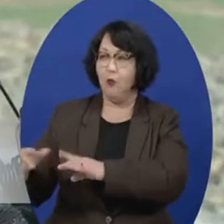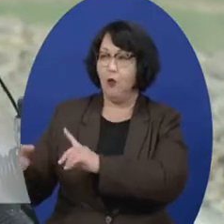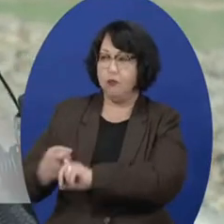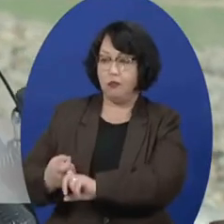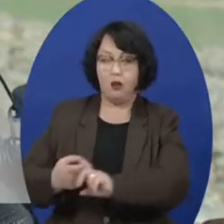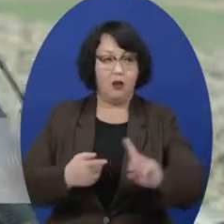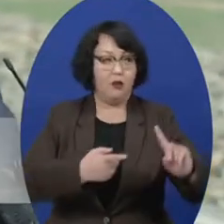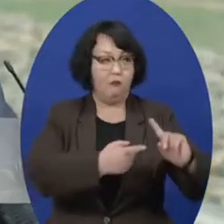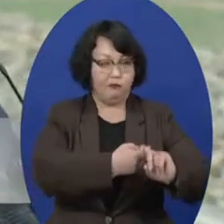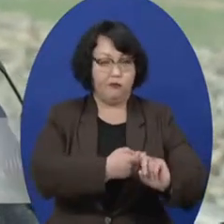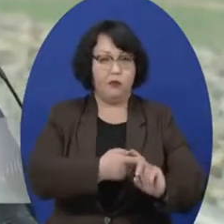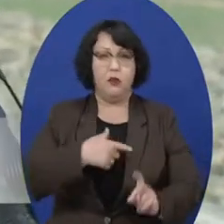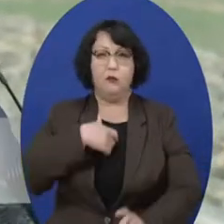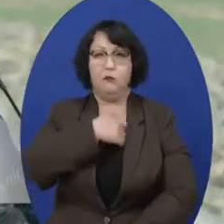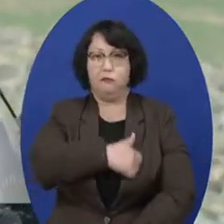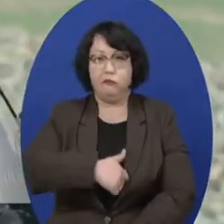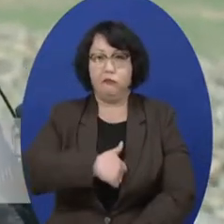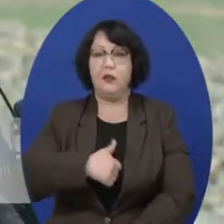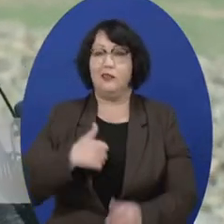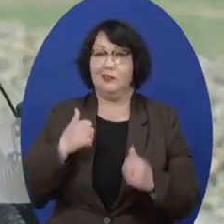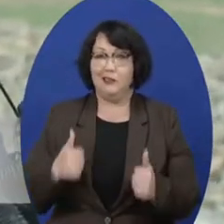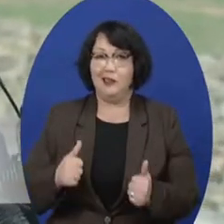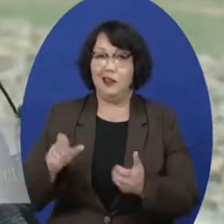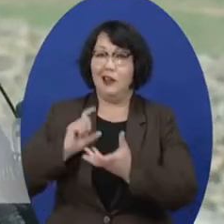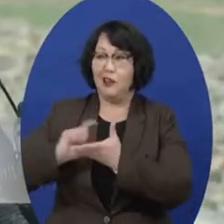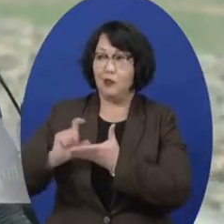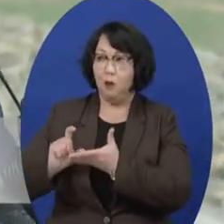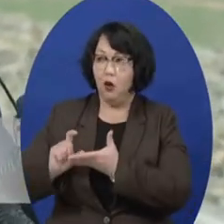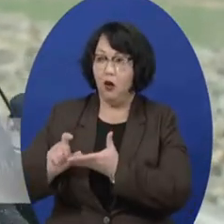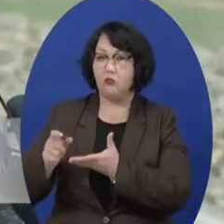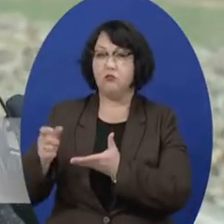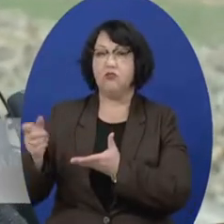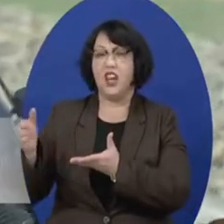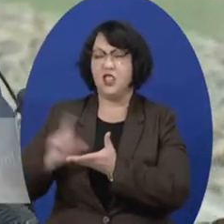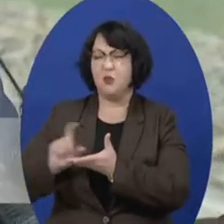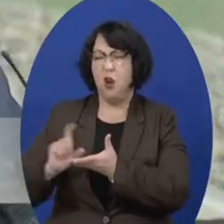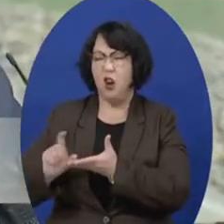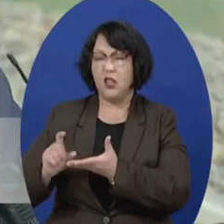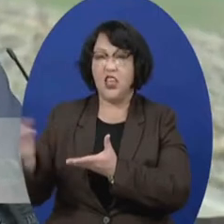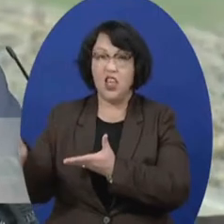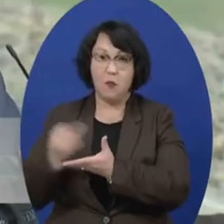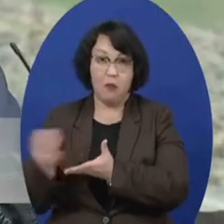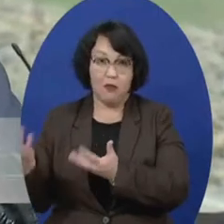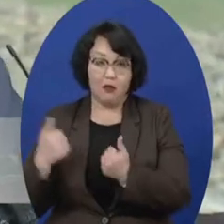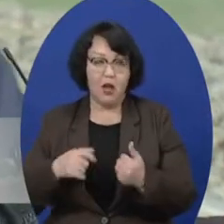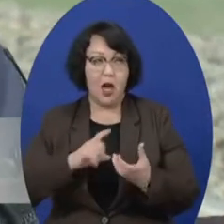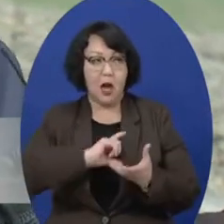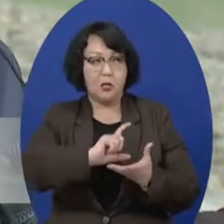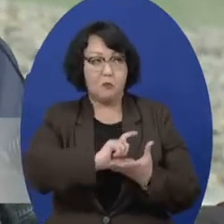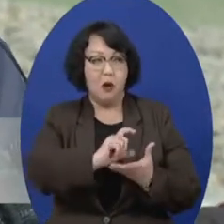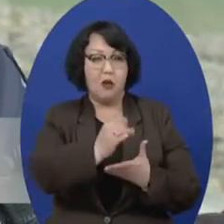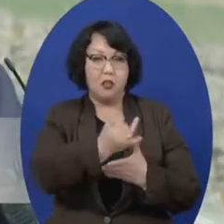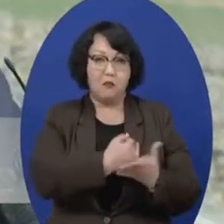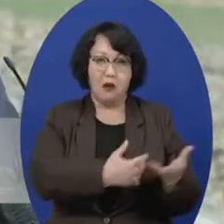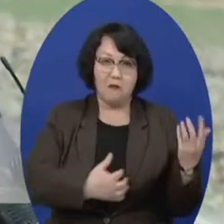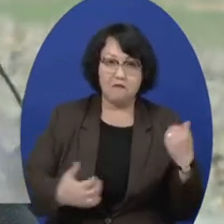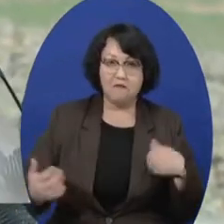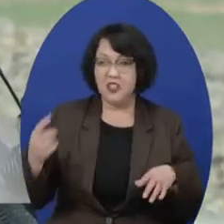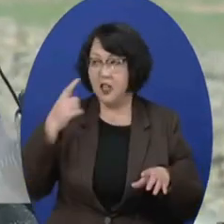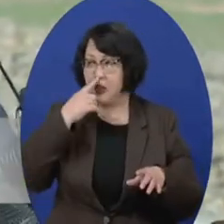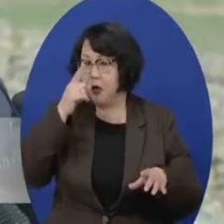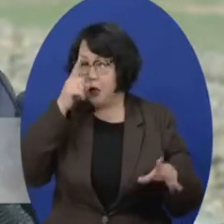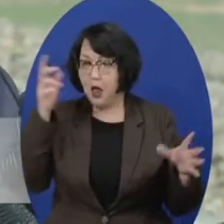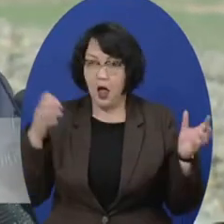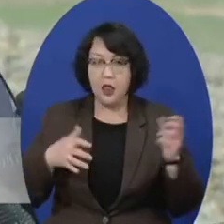Тэгээд ер нь бид нар бомбтуудаа холбочиж экспорт болон одоо импортын урсгал өөрөө сайжирна. Энэнгүүр зөвхөн одоо жуулчд явах биш хүнсний